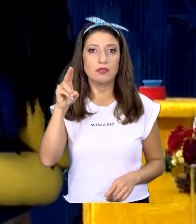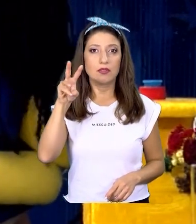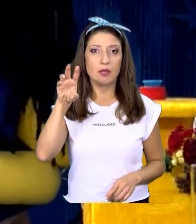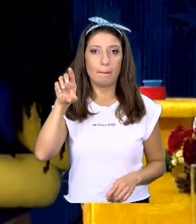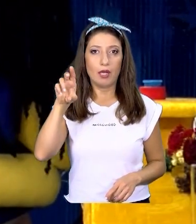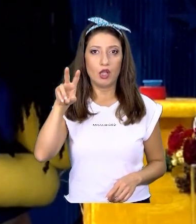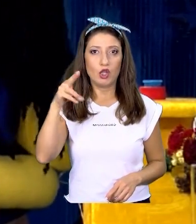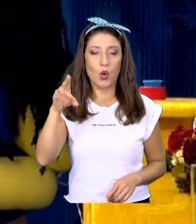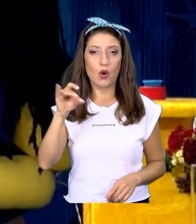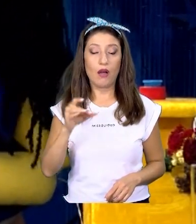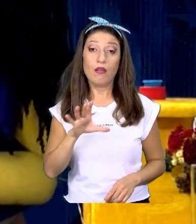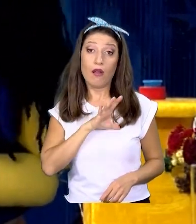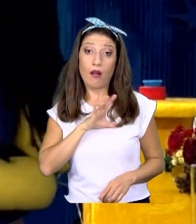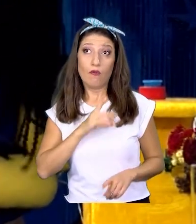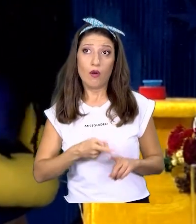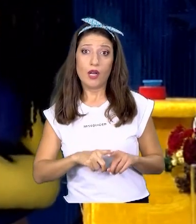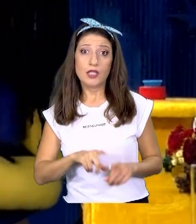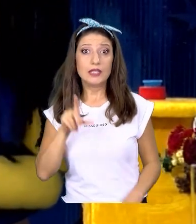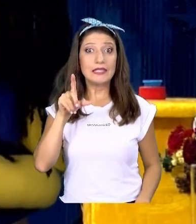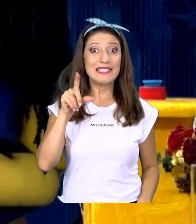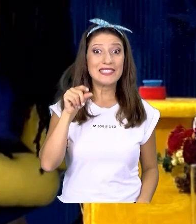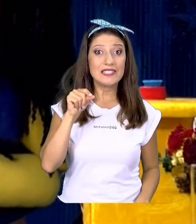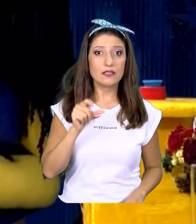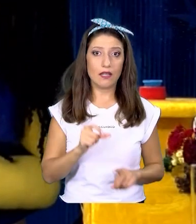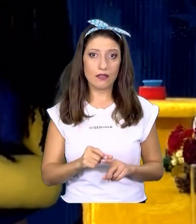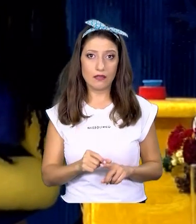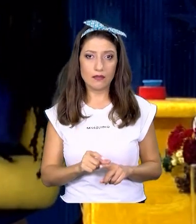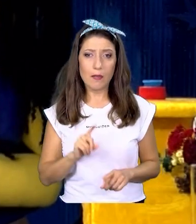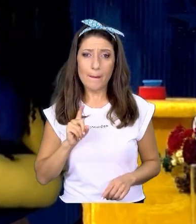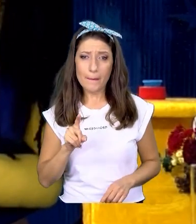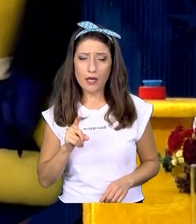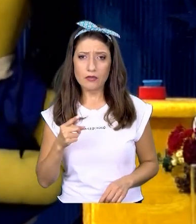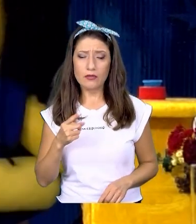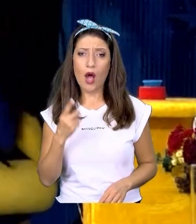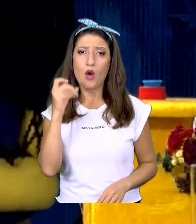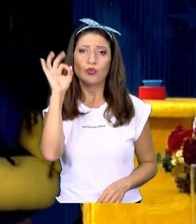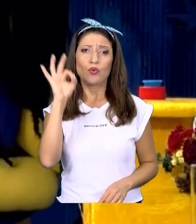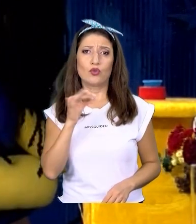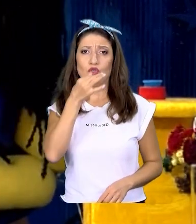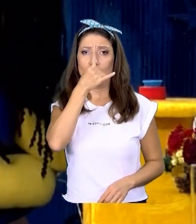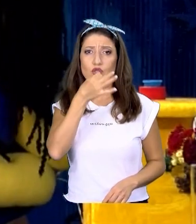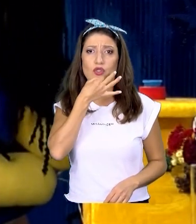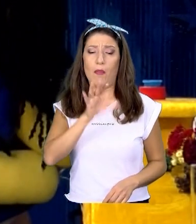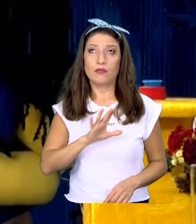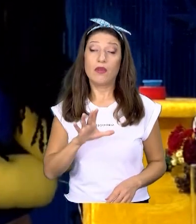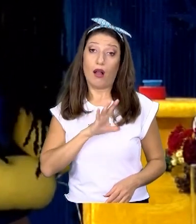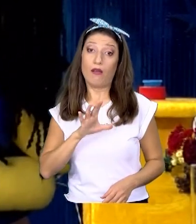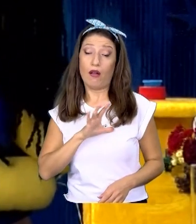դմլդոխ, հնարավոր է, որ դա լինի ծ տառը, բայց չեմ պնդում, ուղղակի ասում